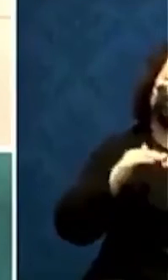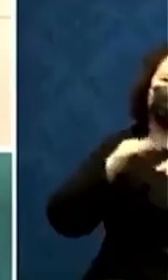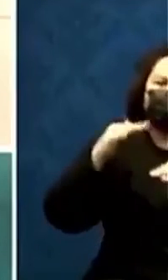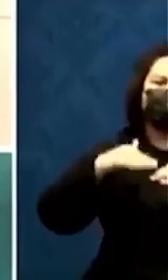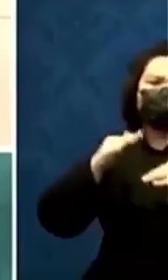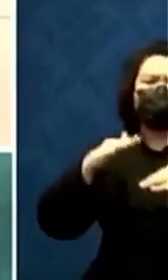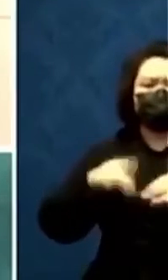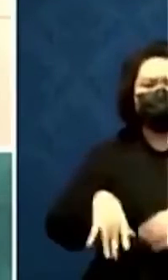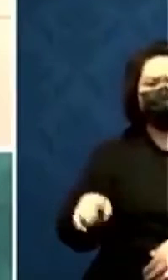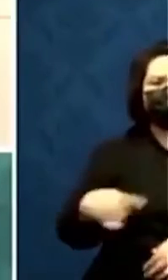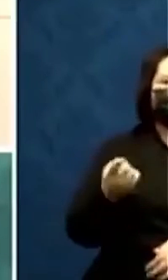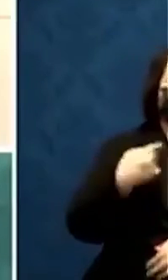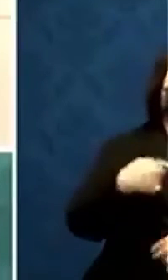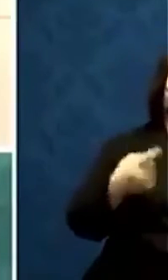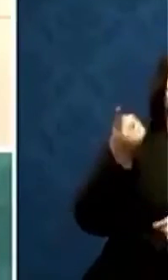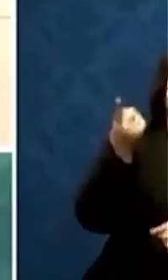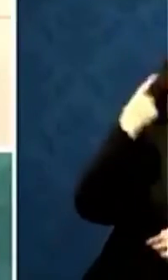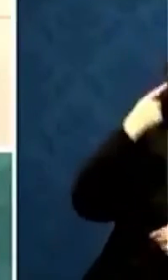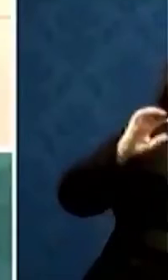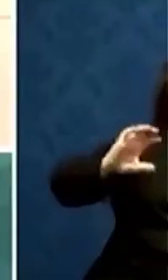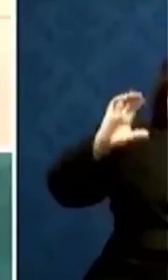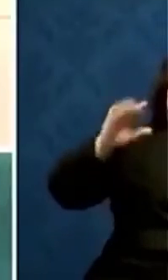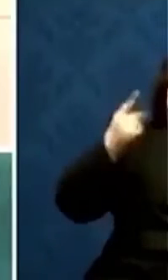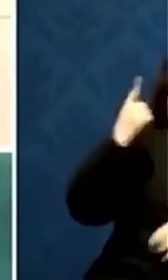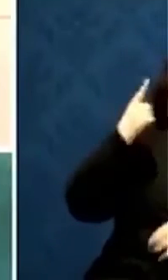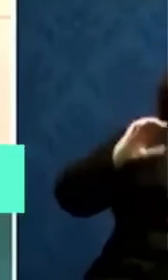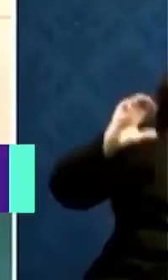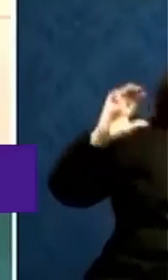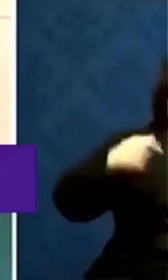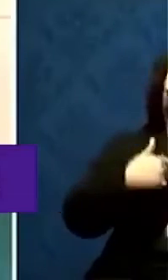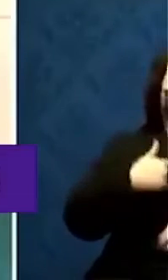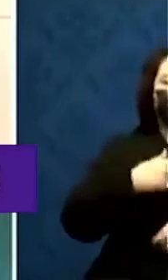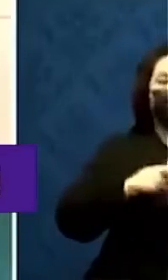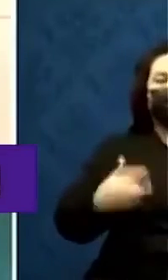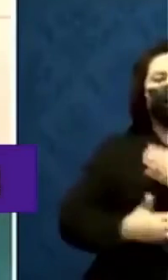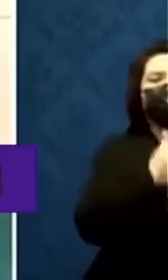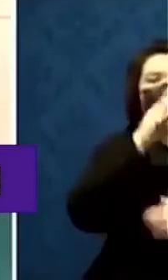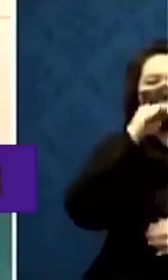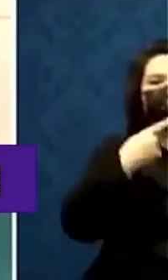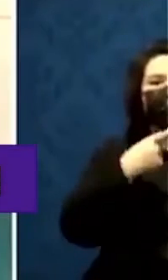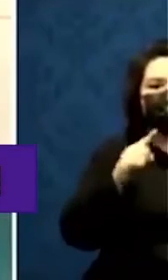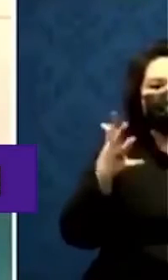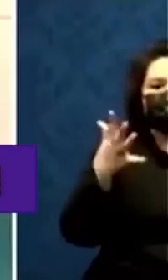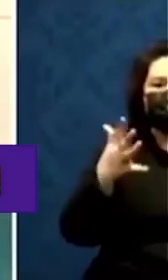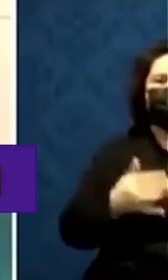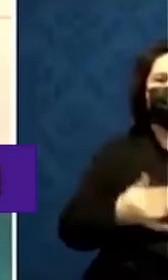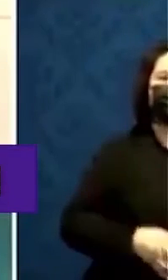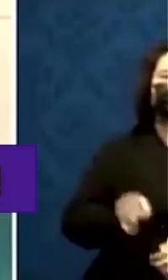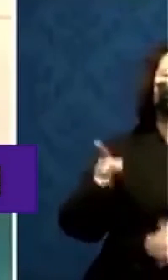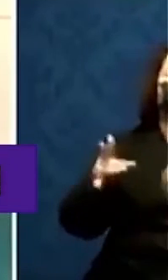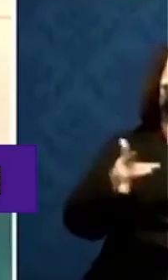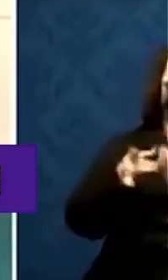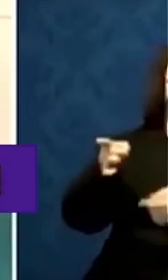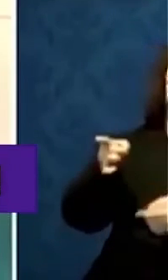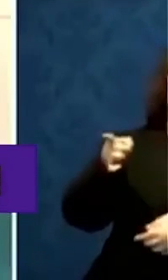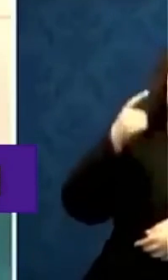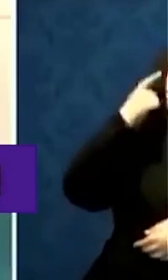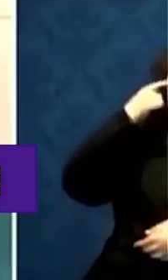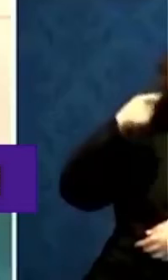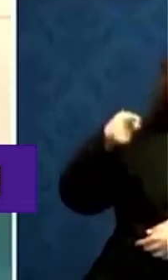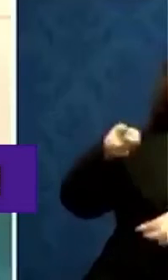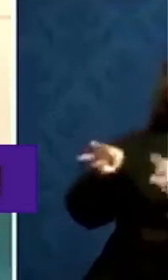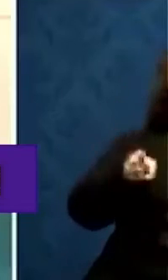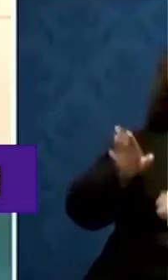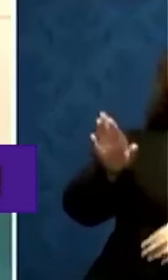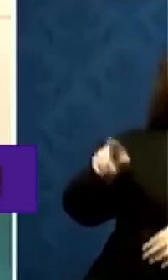คือท่านก็จ้องแต่จะเล่นงานรัฐบาลเยอะๆไงรัฐบาลวันนี้รัฐบาลไม่มีโอกาสจะตอบแล้วนะนี่คือเทคนิคของท่านผมรู้นะเพราะนั้น